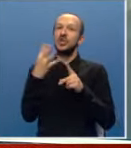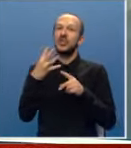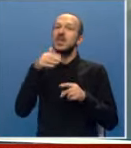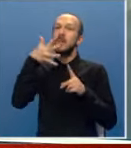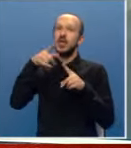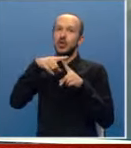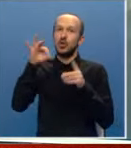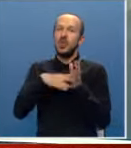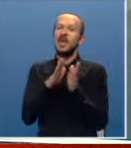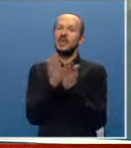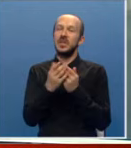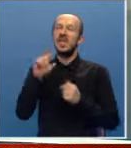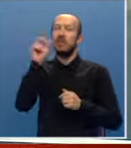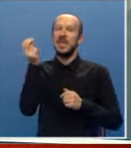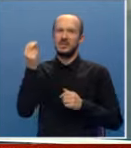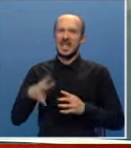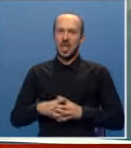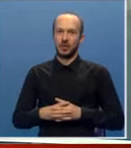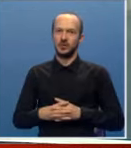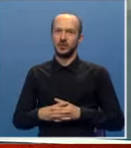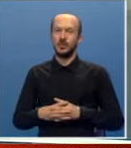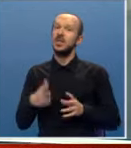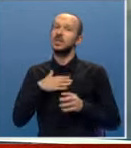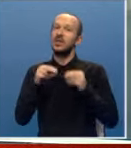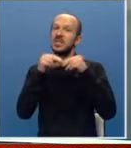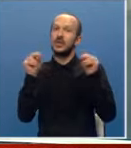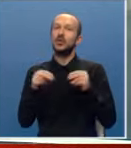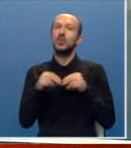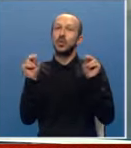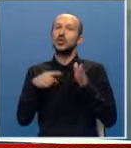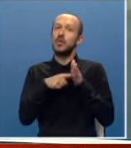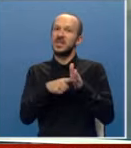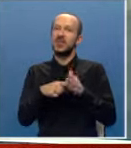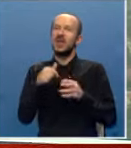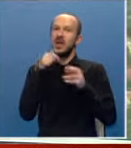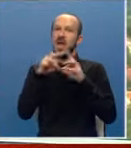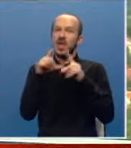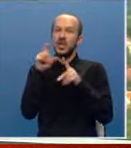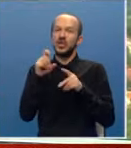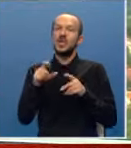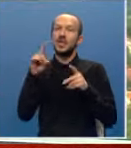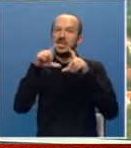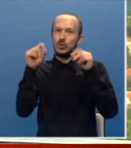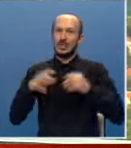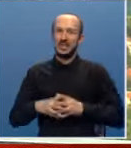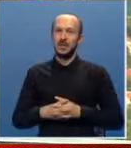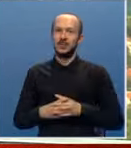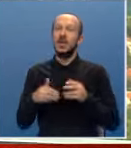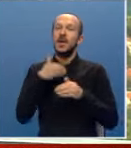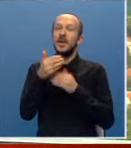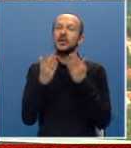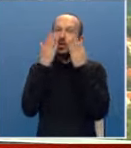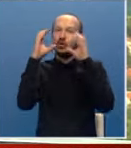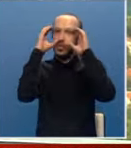peti tom Enciklopedije Republike Srpske. Svoju izdavačku produkciju predstavio je i Andrićev institut. Pred